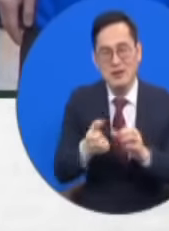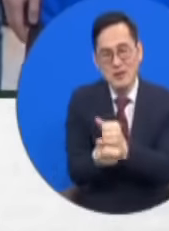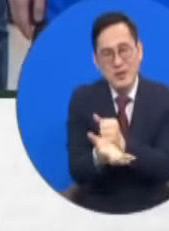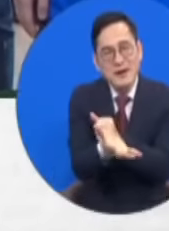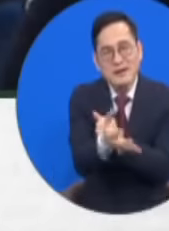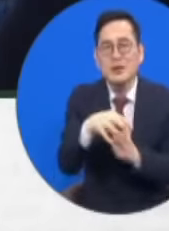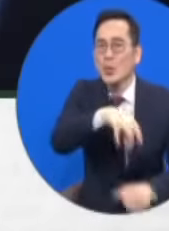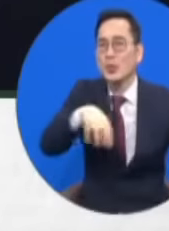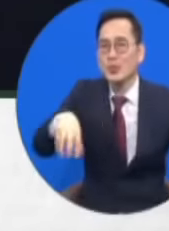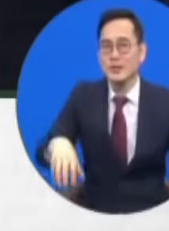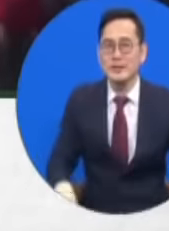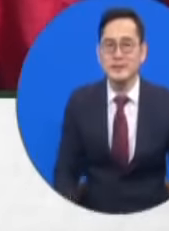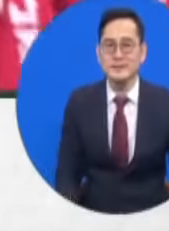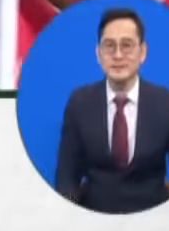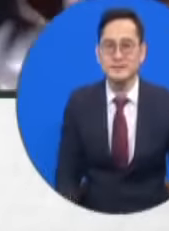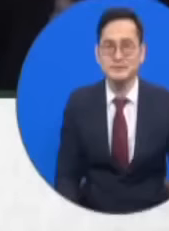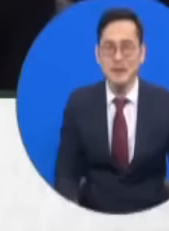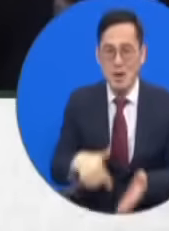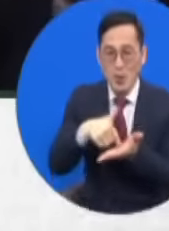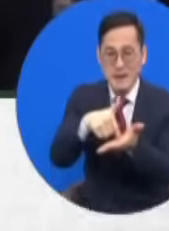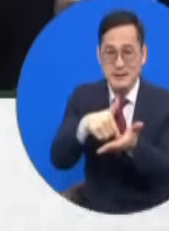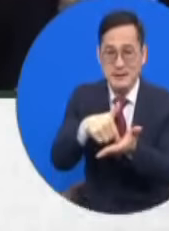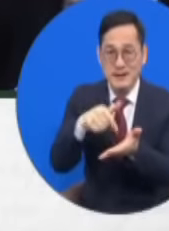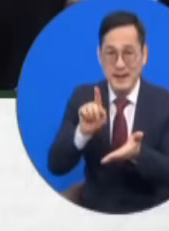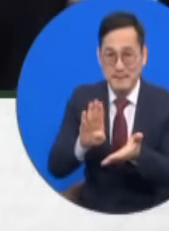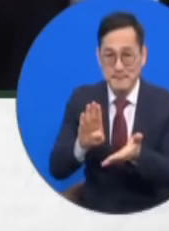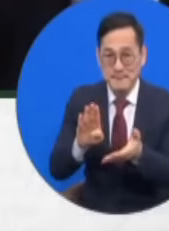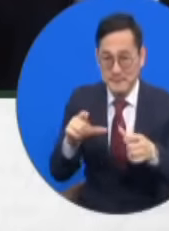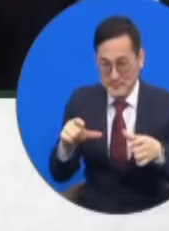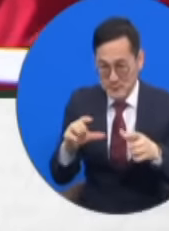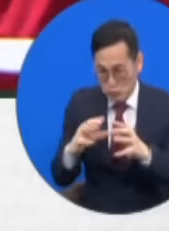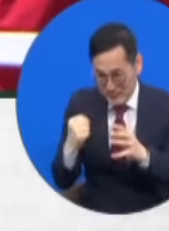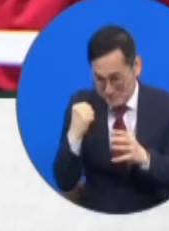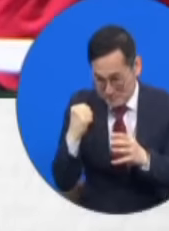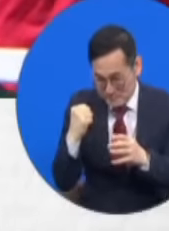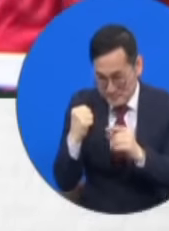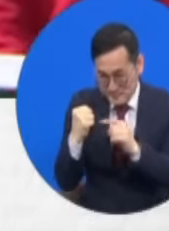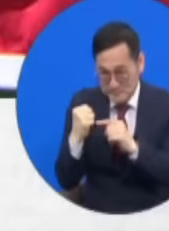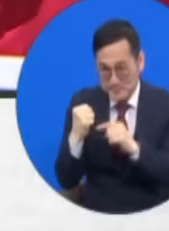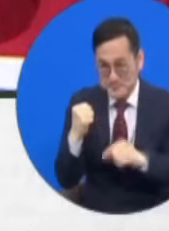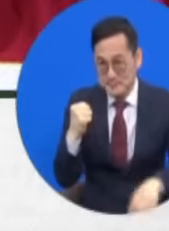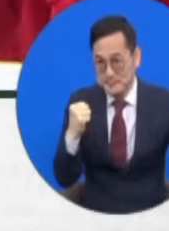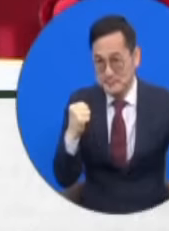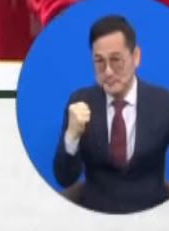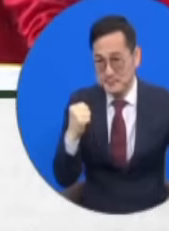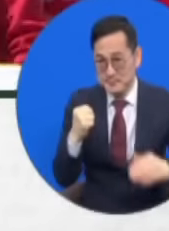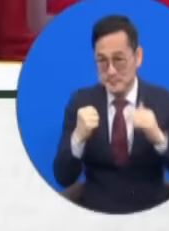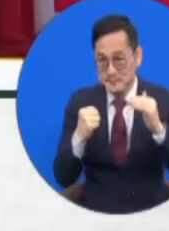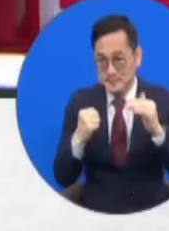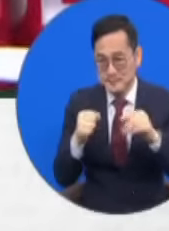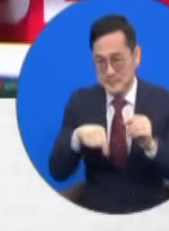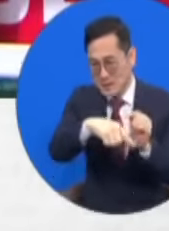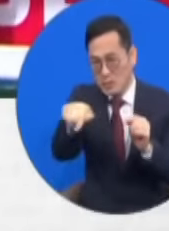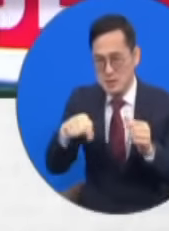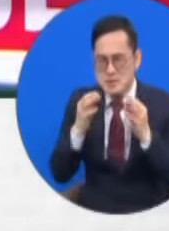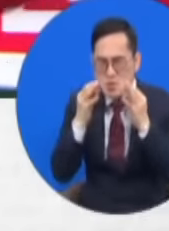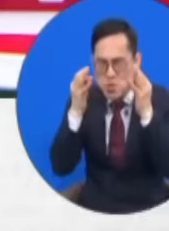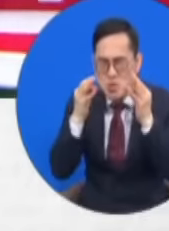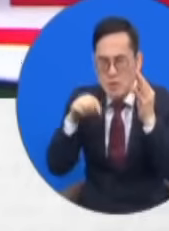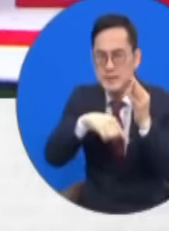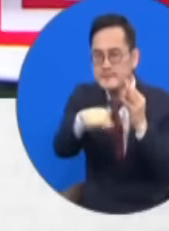볼 때는 아니 광진갑을 딱 보면 이제 국민의힘 김병민 후보가 굉장히 오랫동안 갈고 닦고